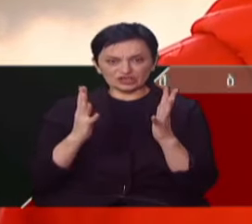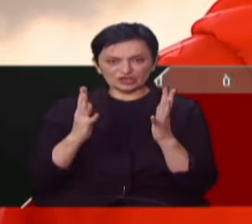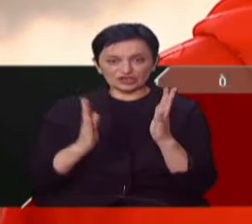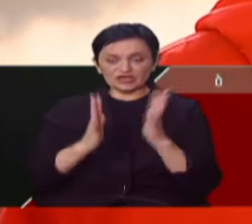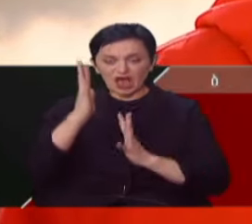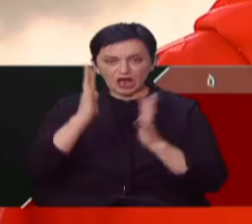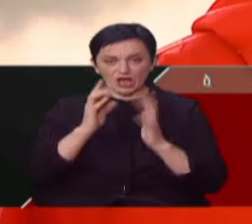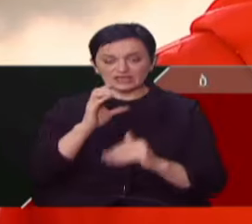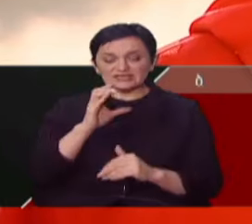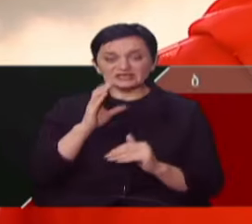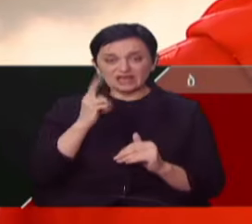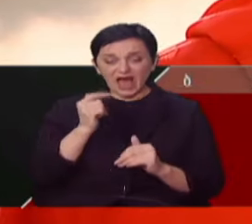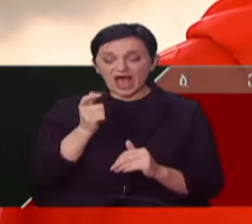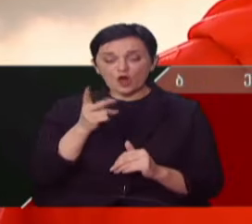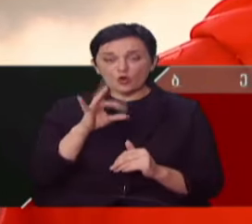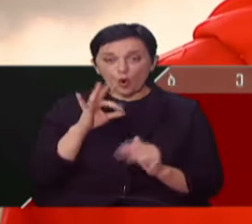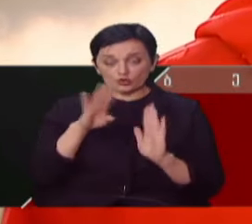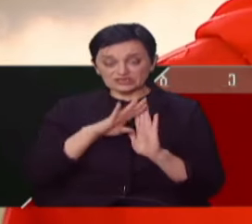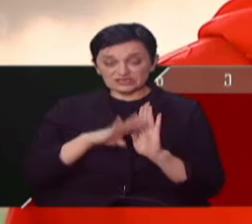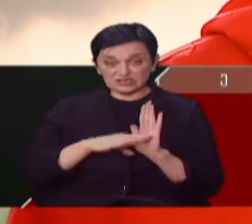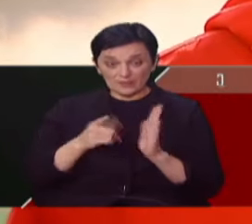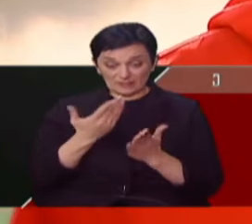და ეკოსისტემა. შესაბამისად, ეს რეკომენდაციები,